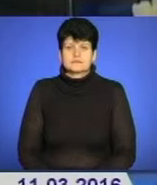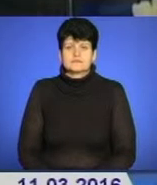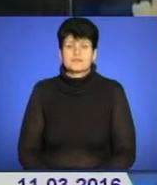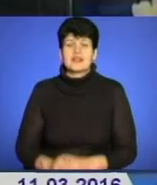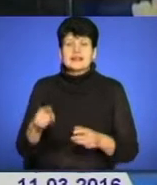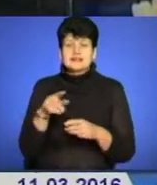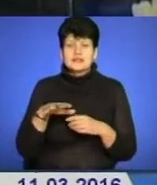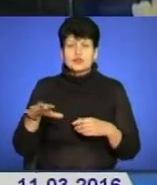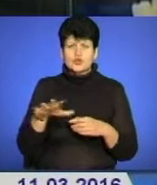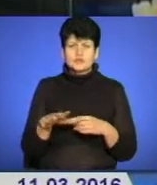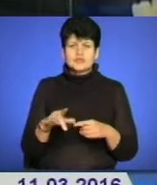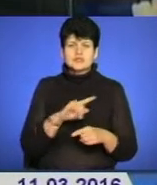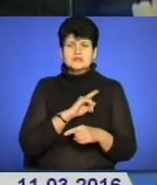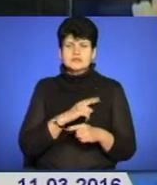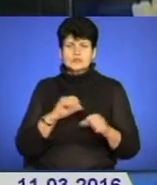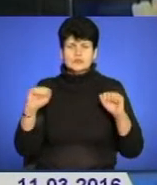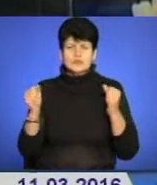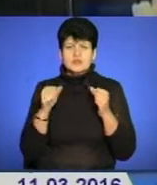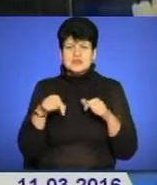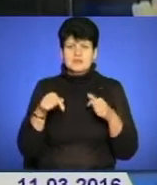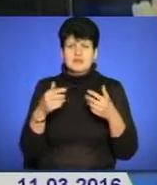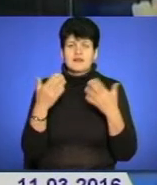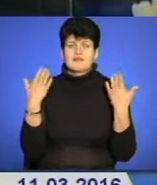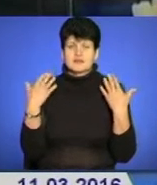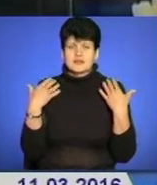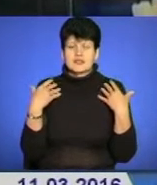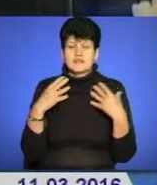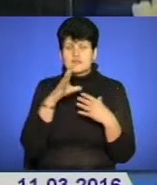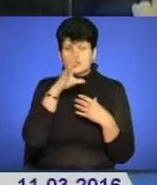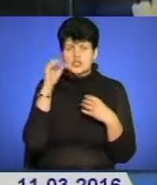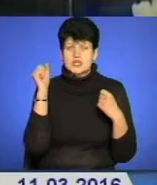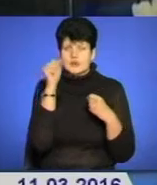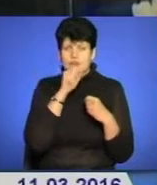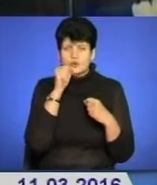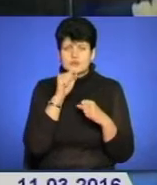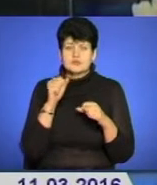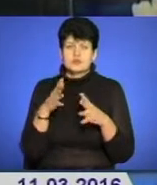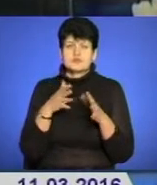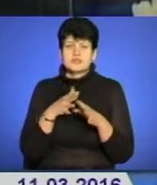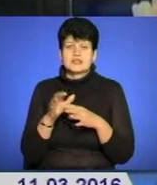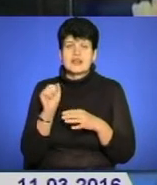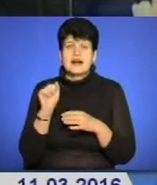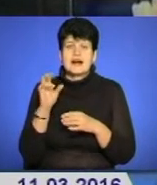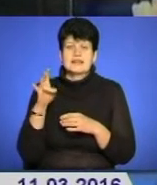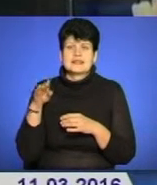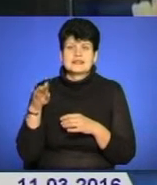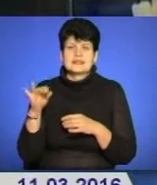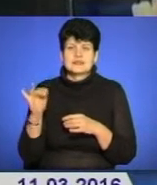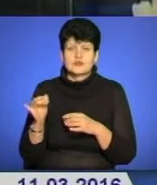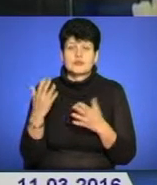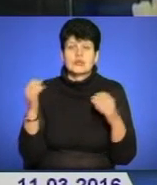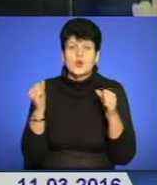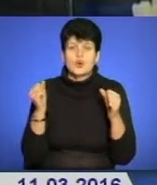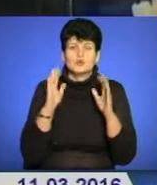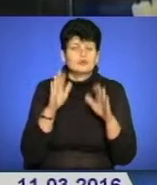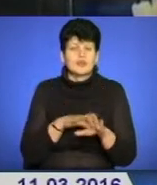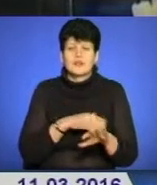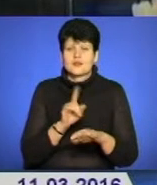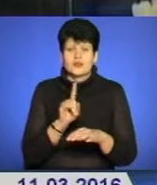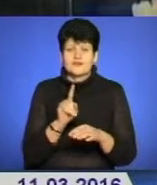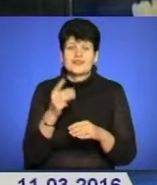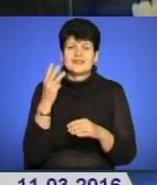На Тернопільщині різко похолодніше вже цими вихідними. Нічні заморозки спричинить антициклон, що рухається в бік України. Однак холодно буде недовго.